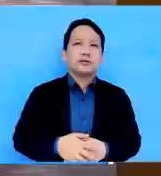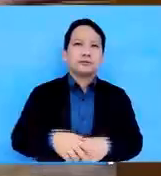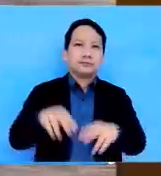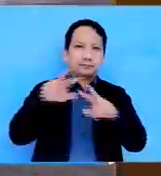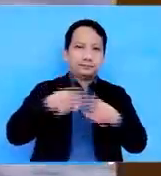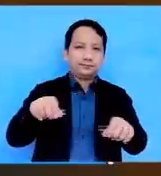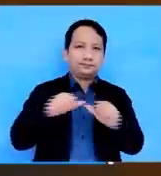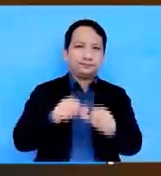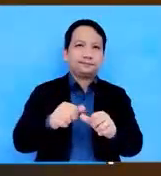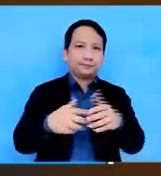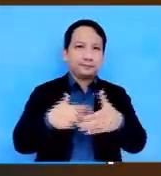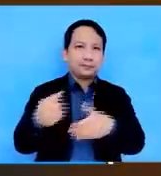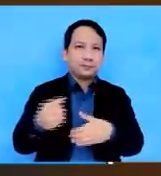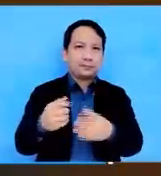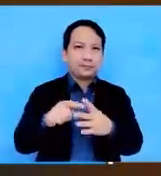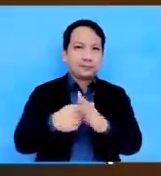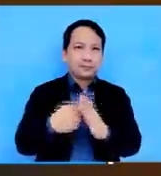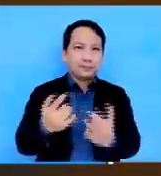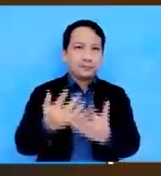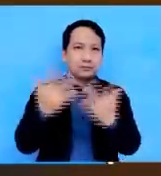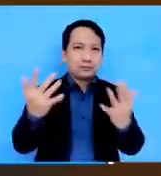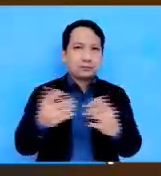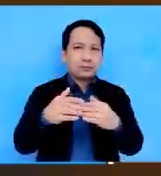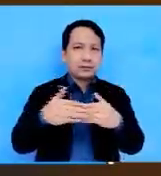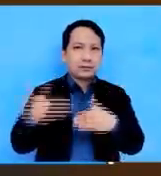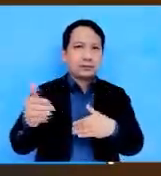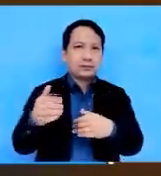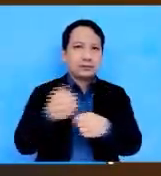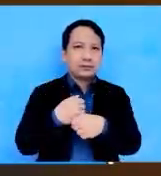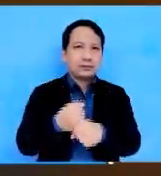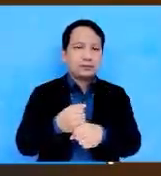investigasyon, lumabas na sumiklab ang sunog sa gitna ng ginawang